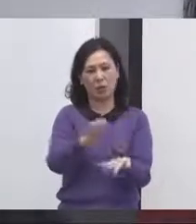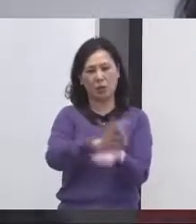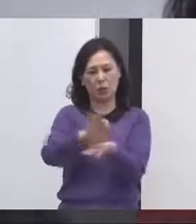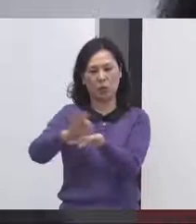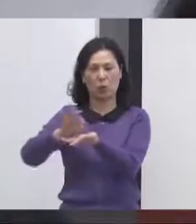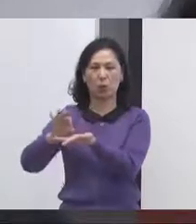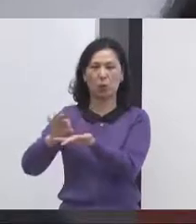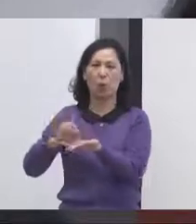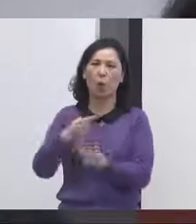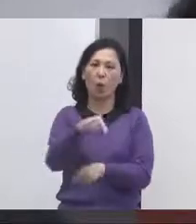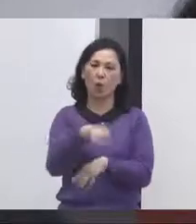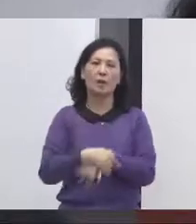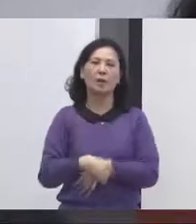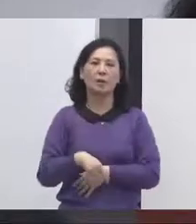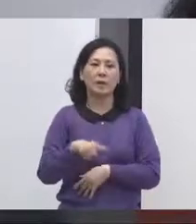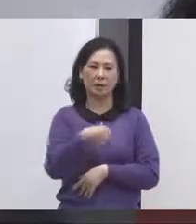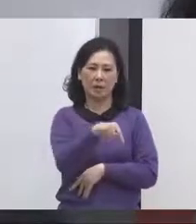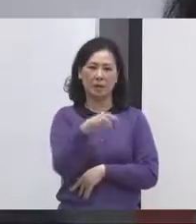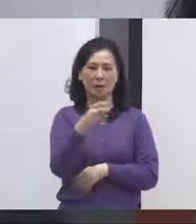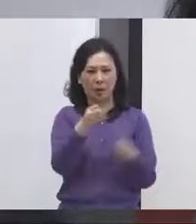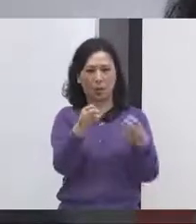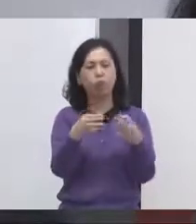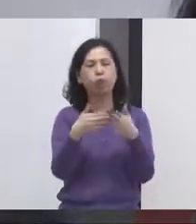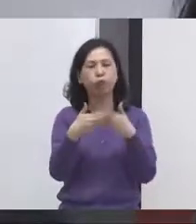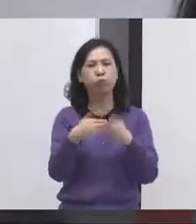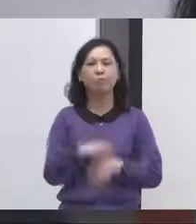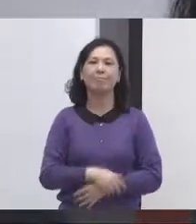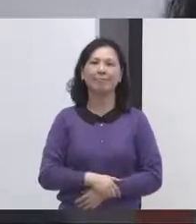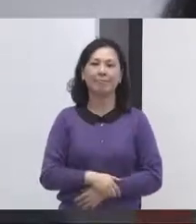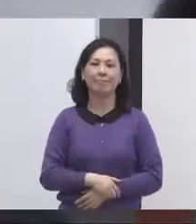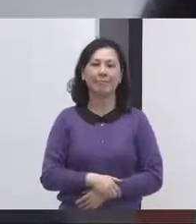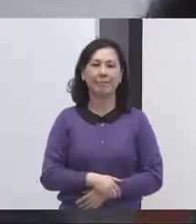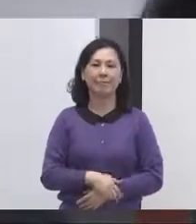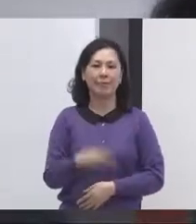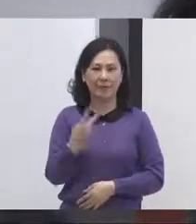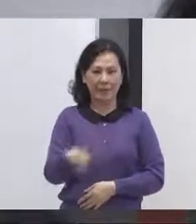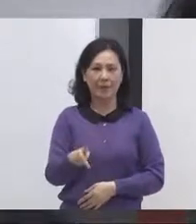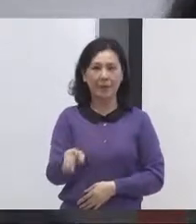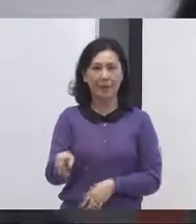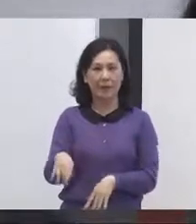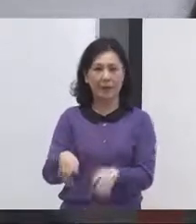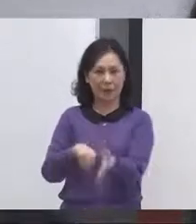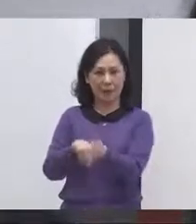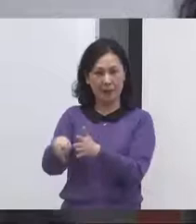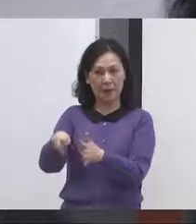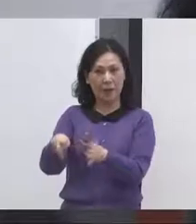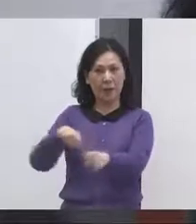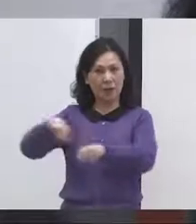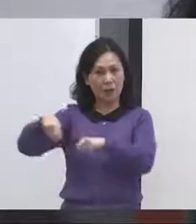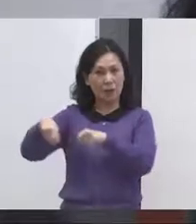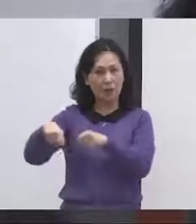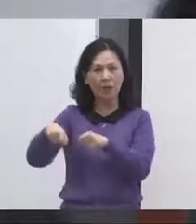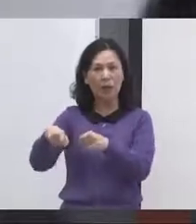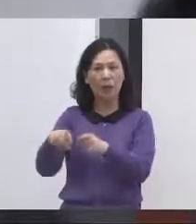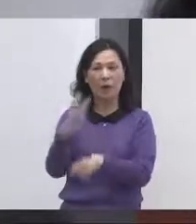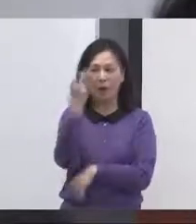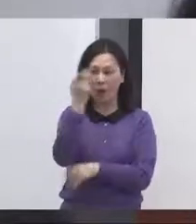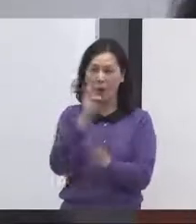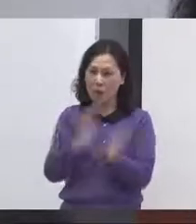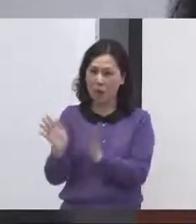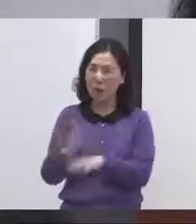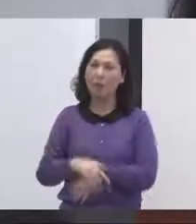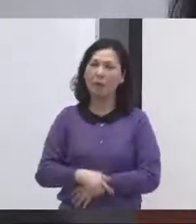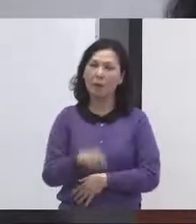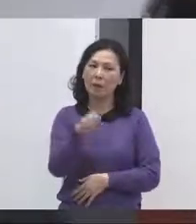所以这是整体社群的治理。那再来是个别专案的治理。刚才有提到，就是说，你不一定要了解这些治